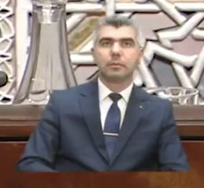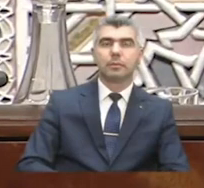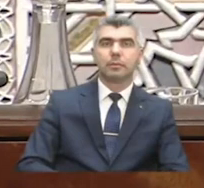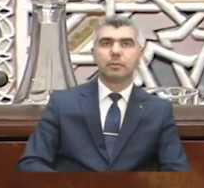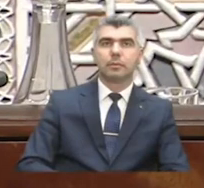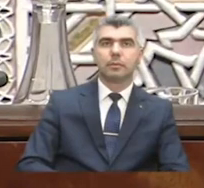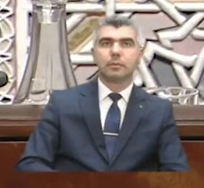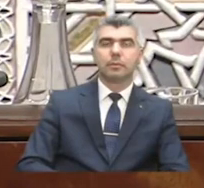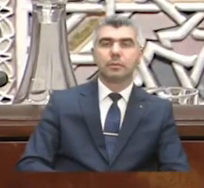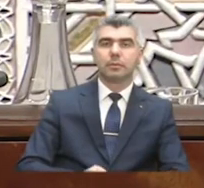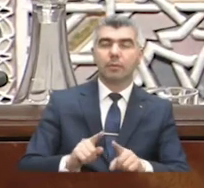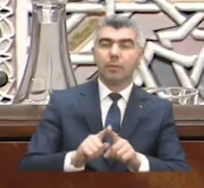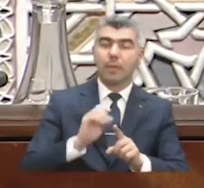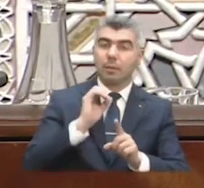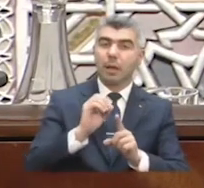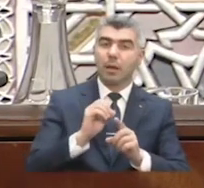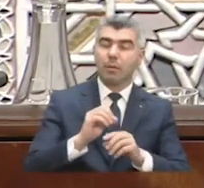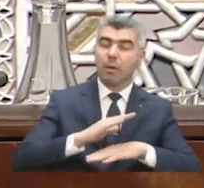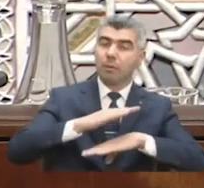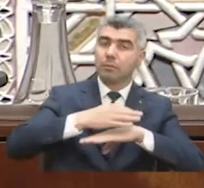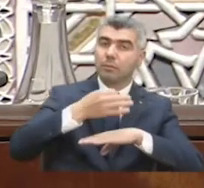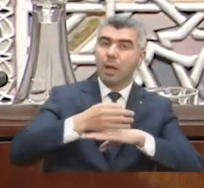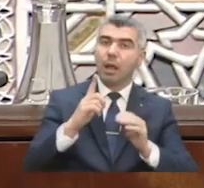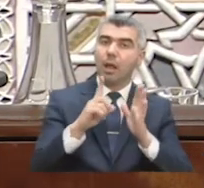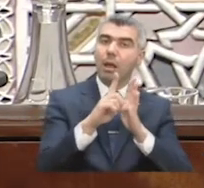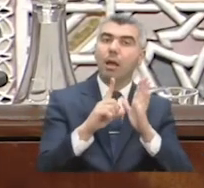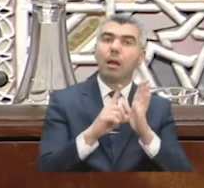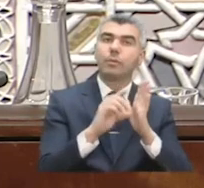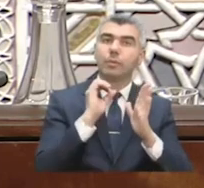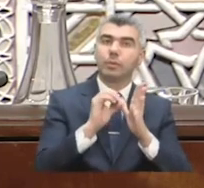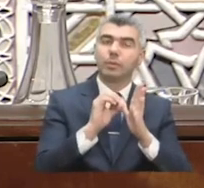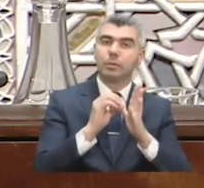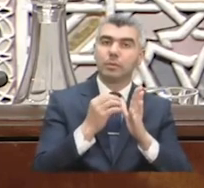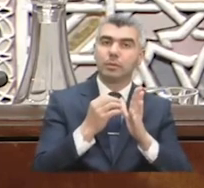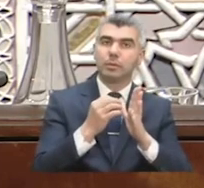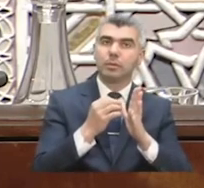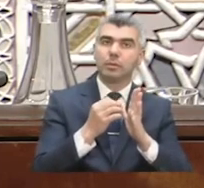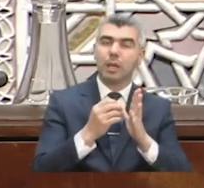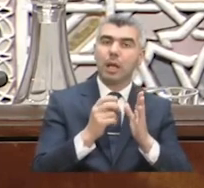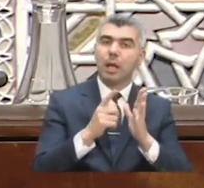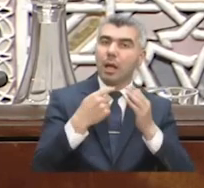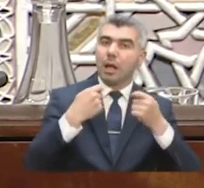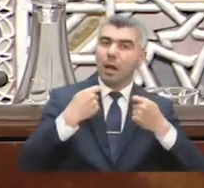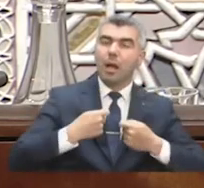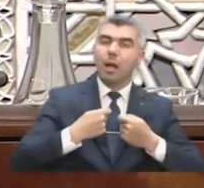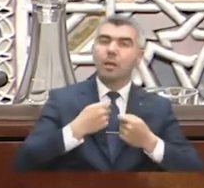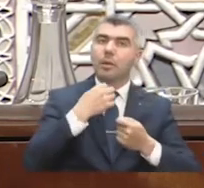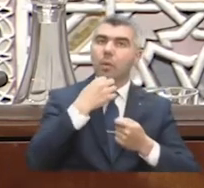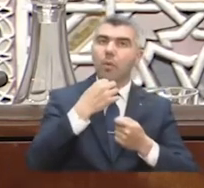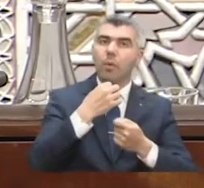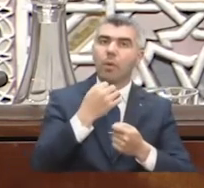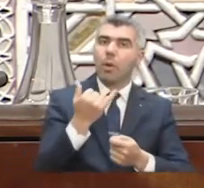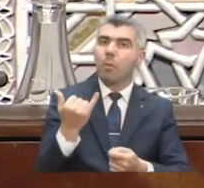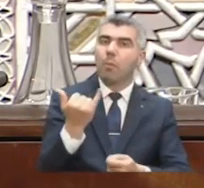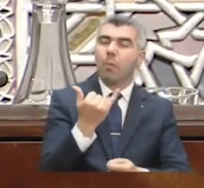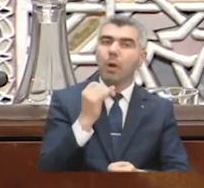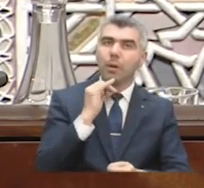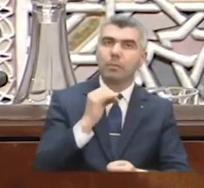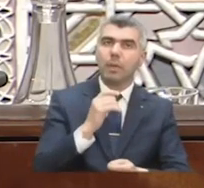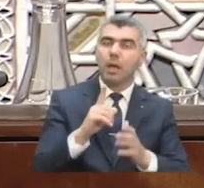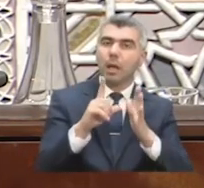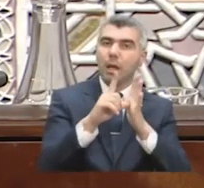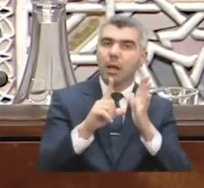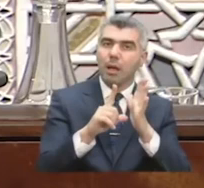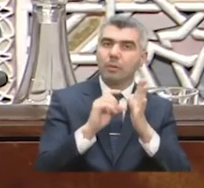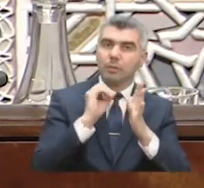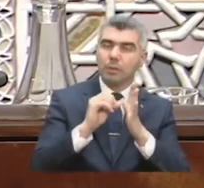ايوا انا هنا اصاروا على تطبيق القانون. انا هنا والقانون، انا هنا